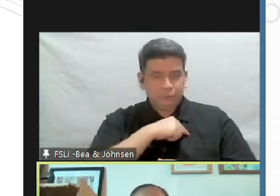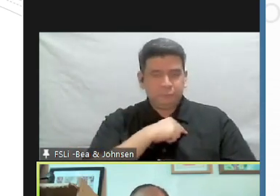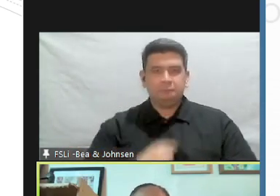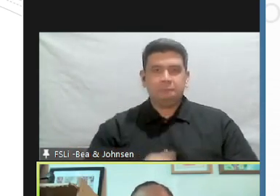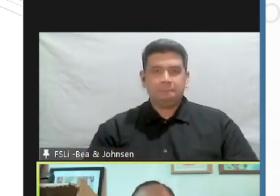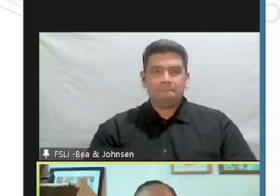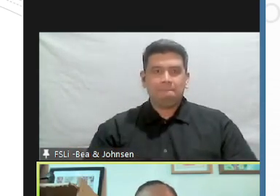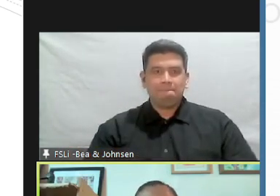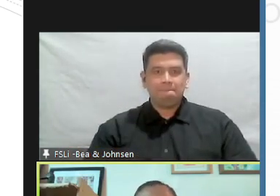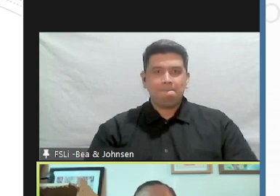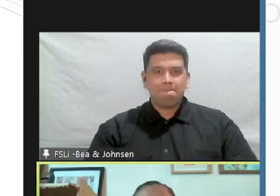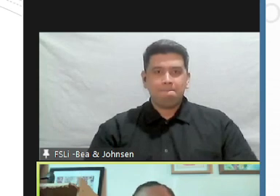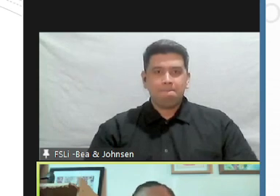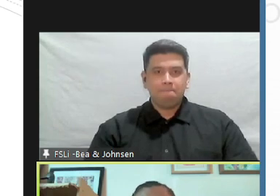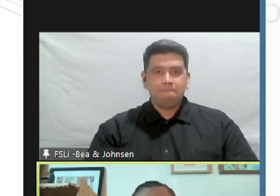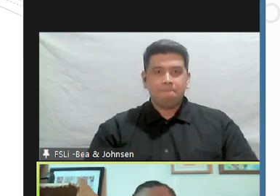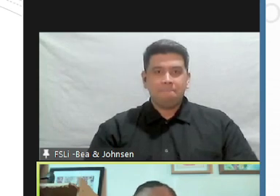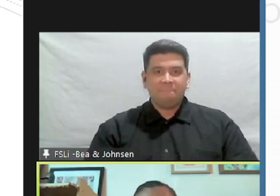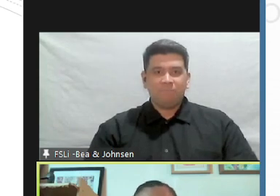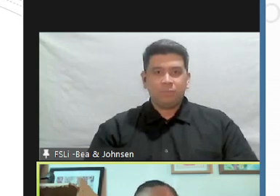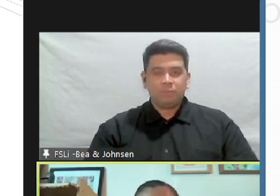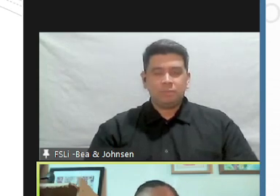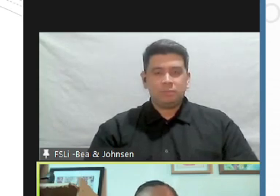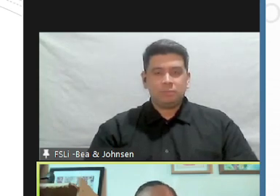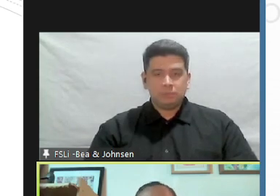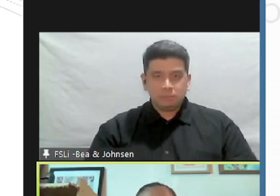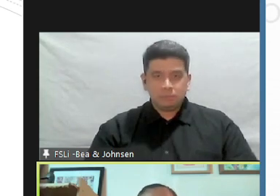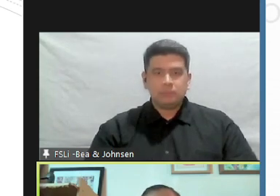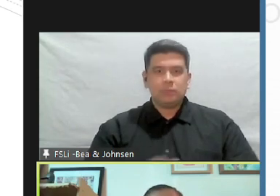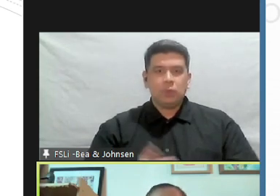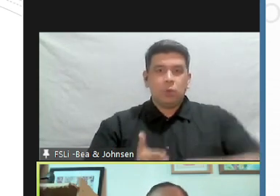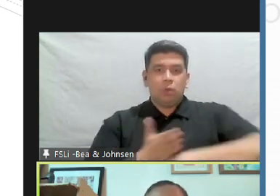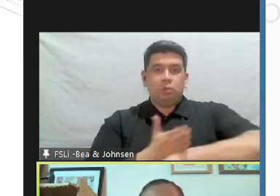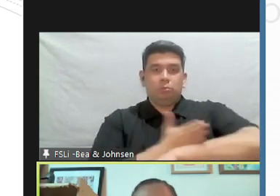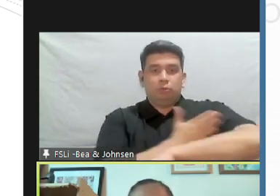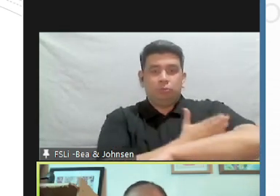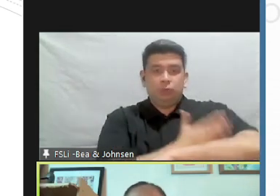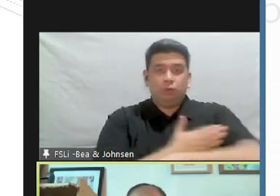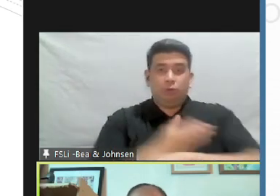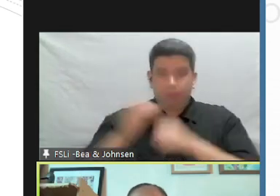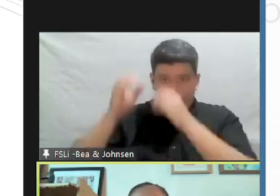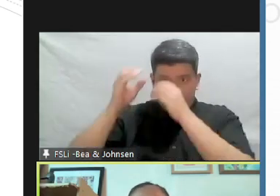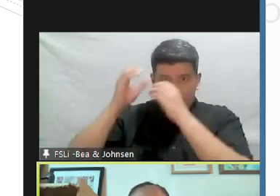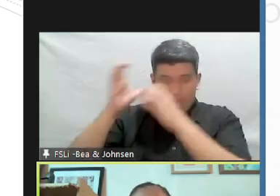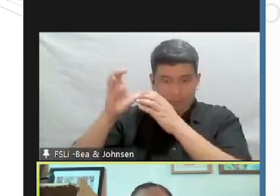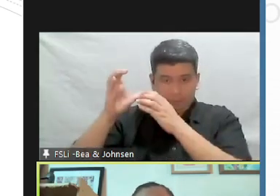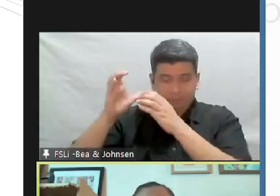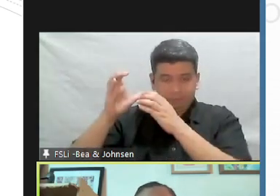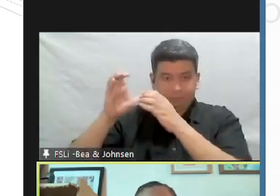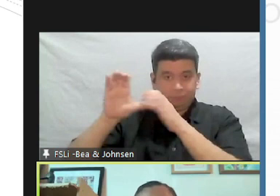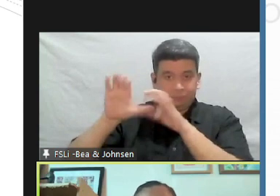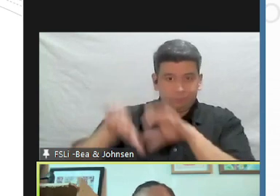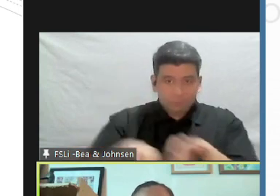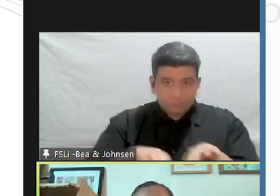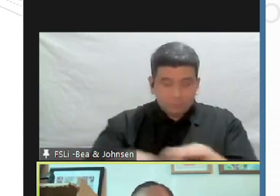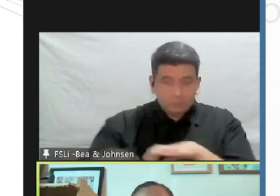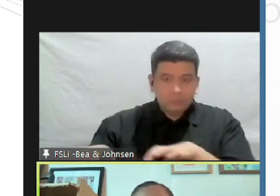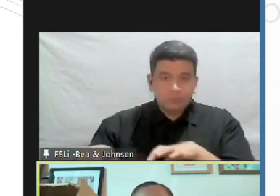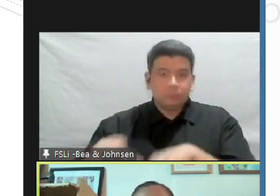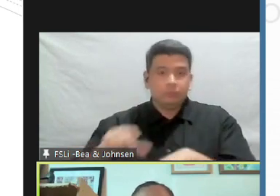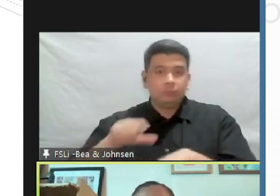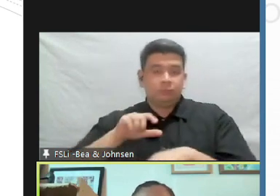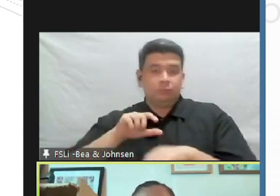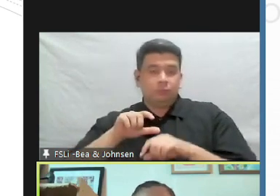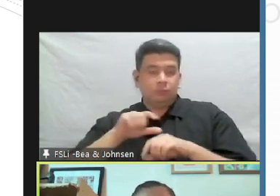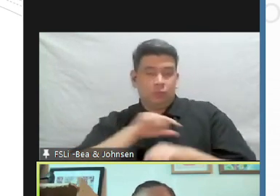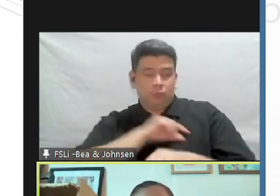session, higit na uunlad ang kaalaman, kasanayan at kaugalian ng mga mag-aaral kung gamit ang sariling wika, lalo